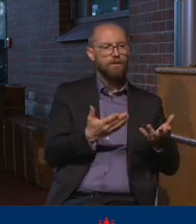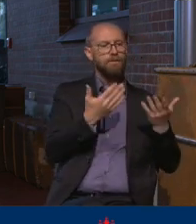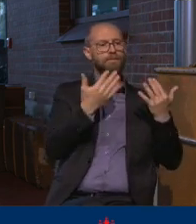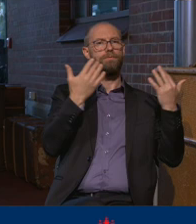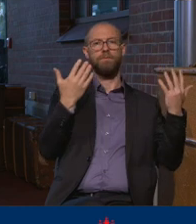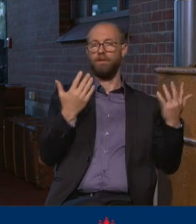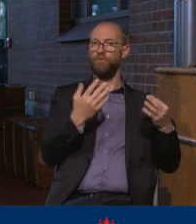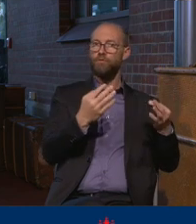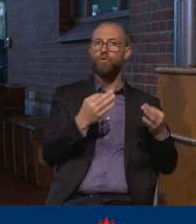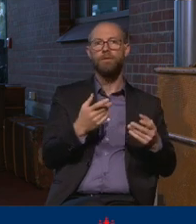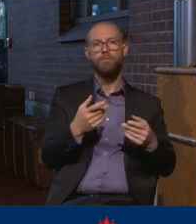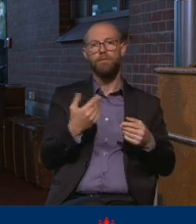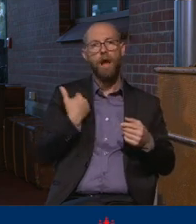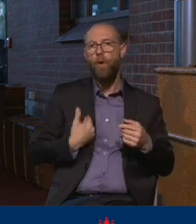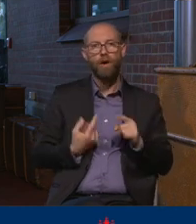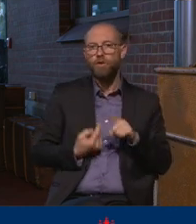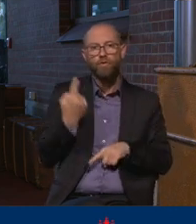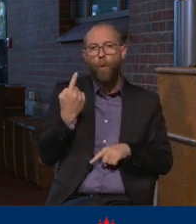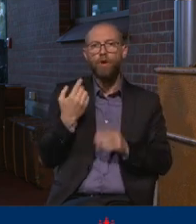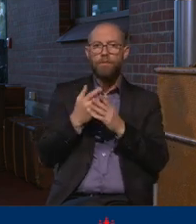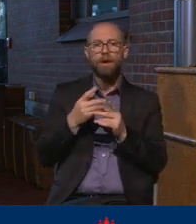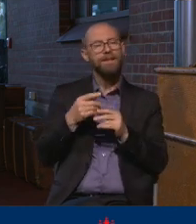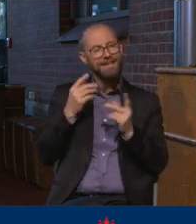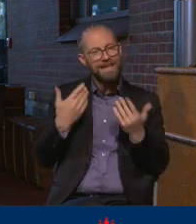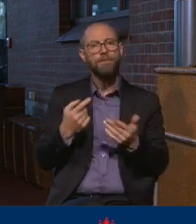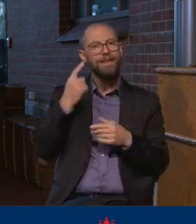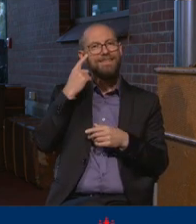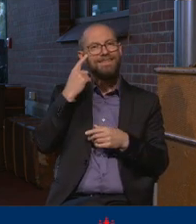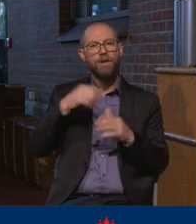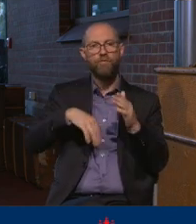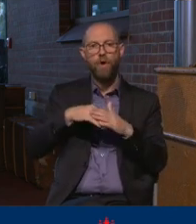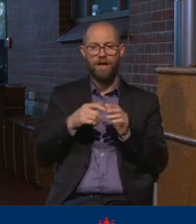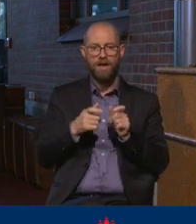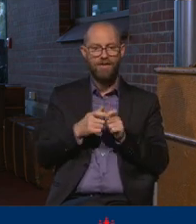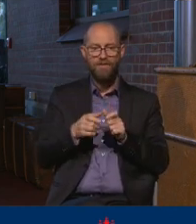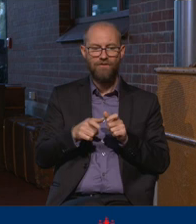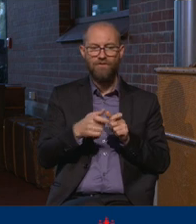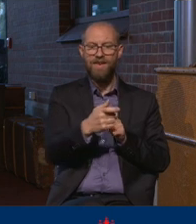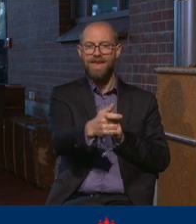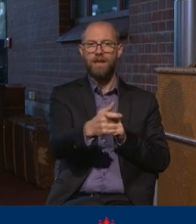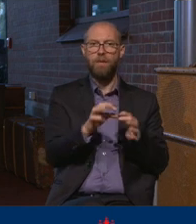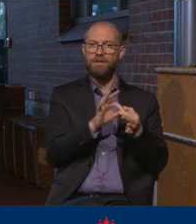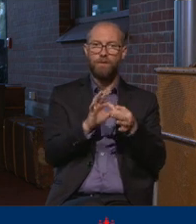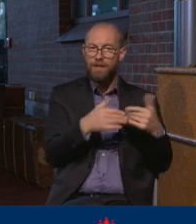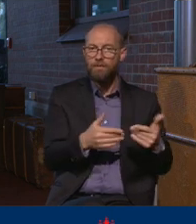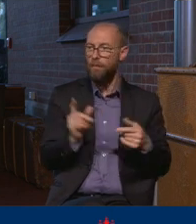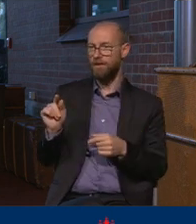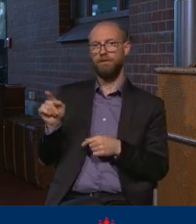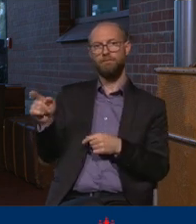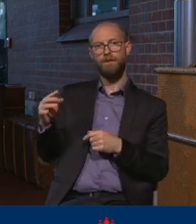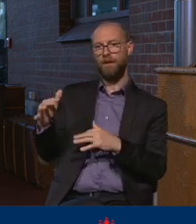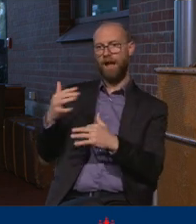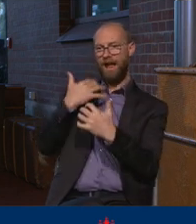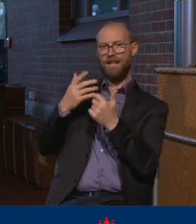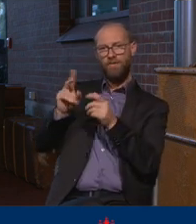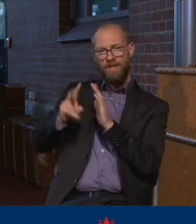wegebeziehungen die muss man jetzt weiter entwickeln also insofern bin ich hier und da auch ein bisschen erschrocken muss ich sagen dass sie